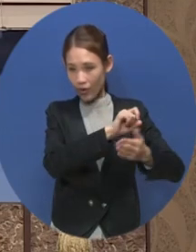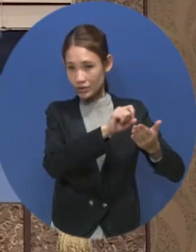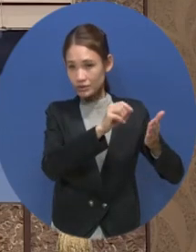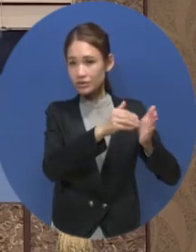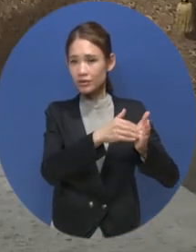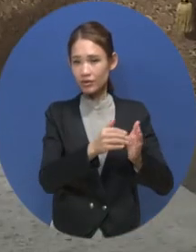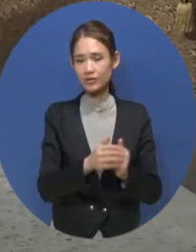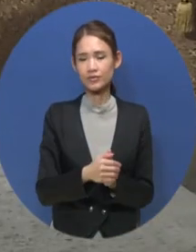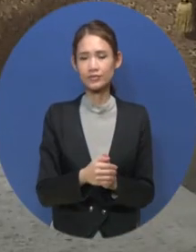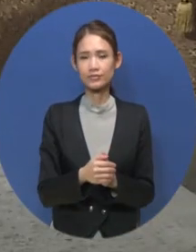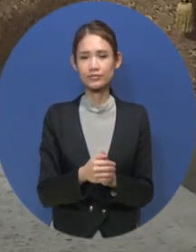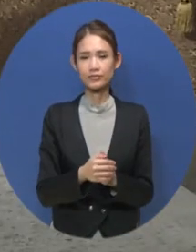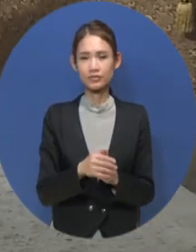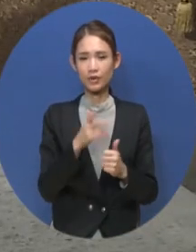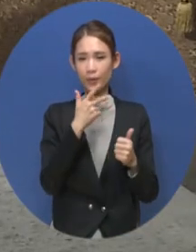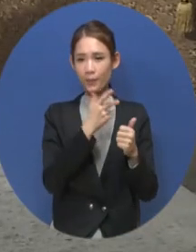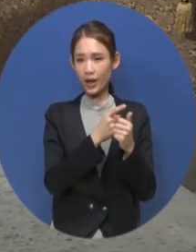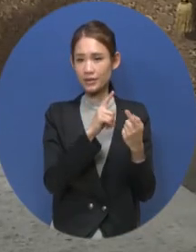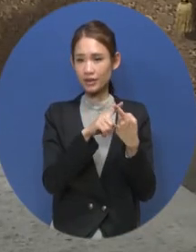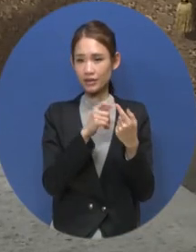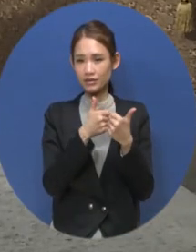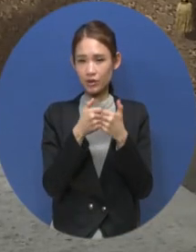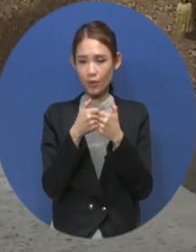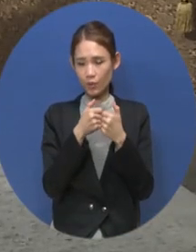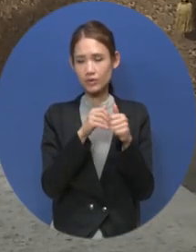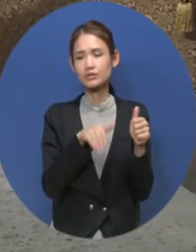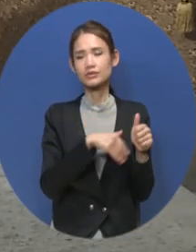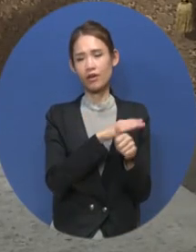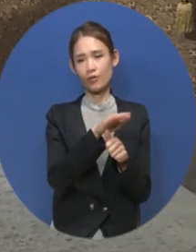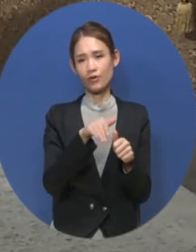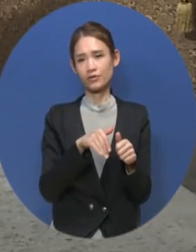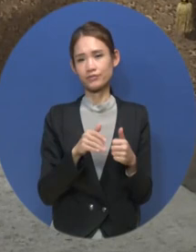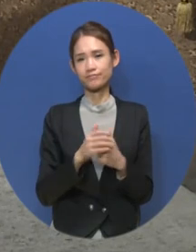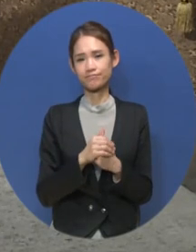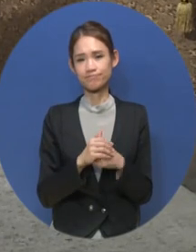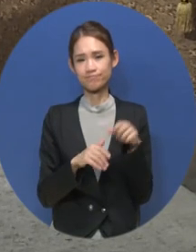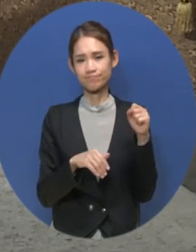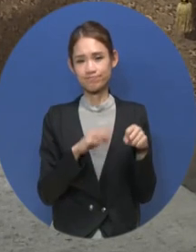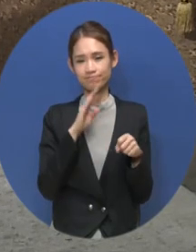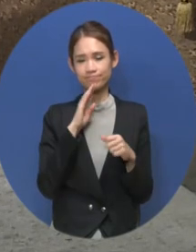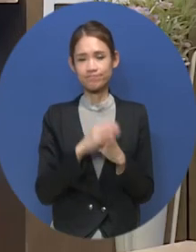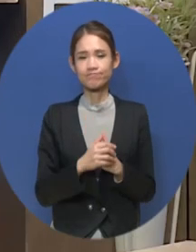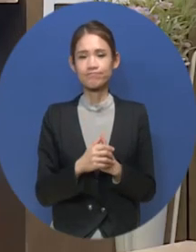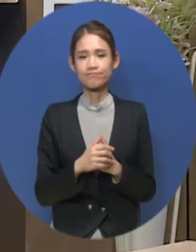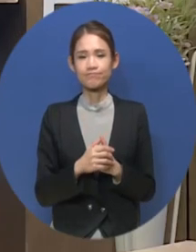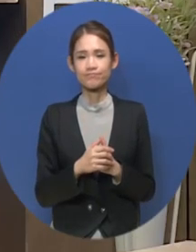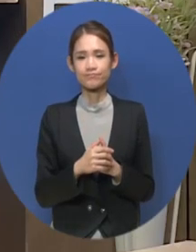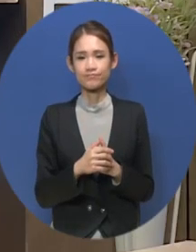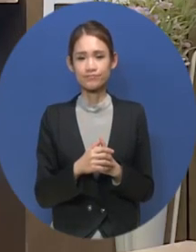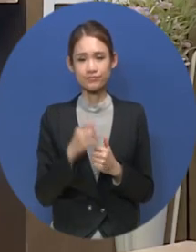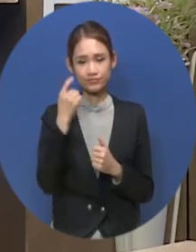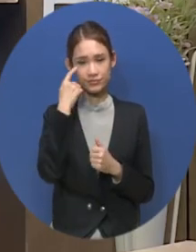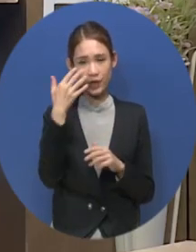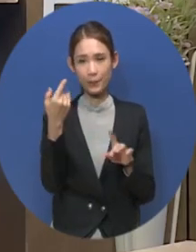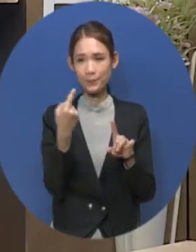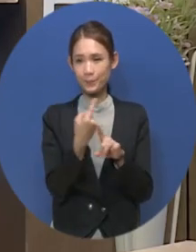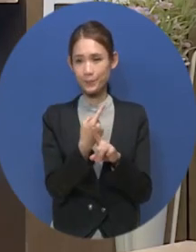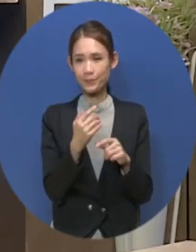하고 있습니다. 지금 이제 백신에 대해서는 좀 논의 중인 이 상황에 있는 그렇습니다. 거군요. 예예. 그럼 이제 또 질문을 좀